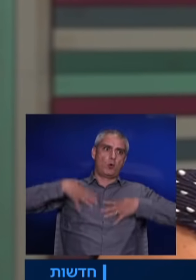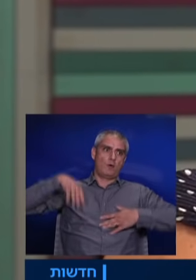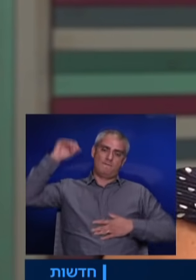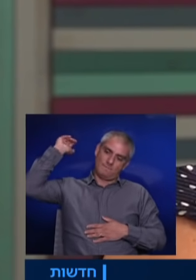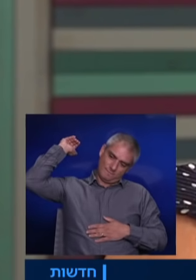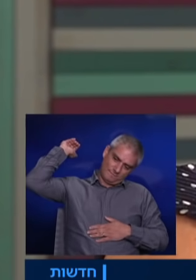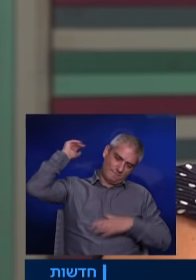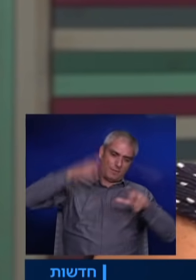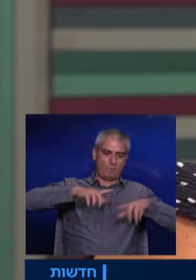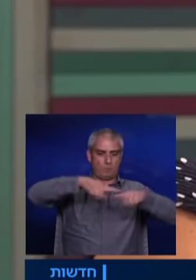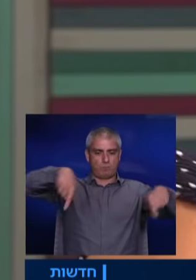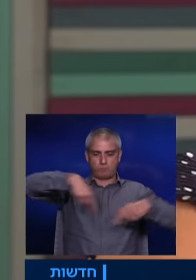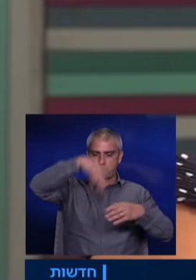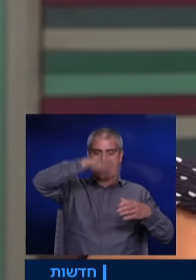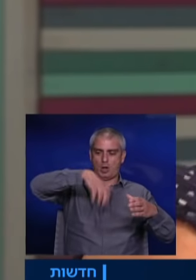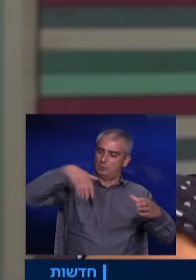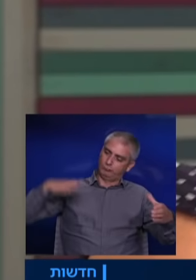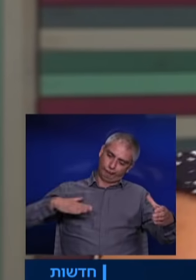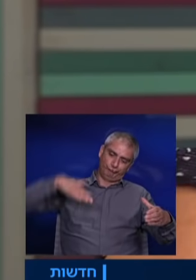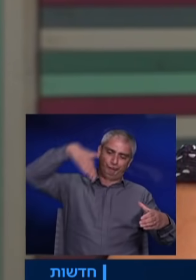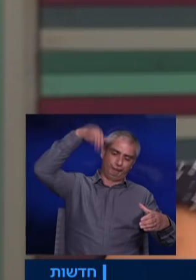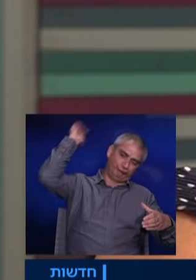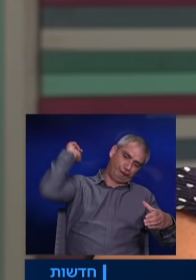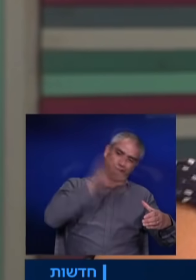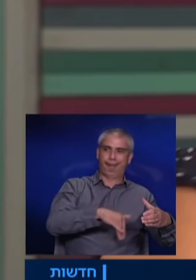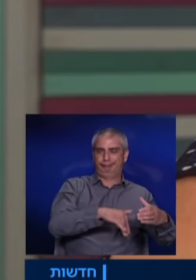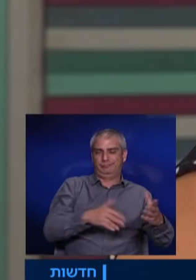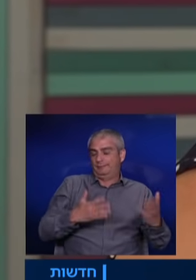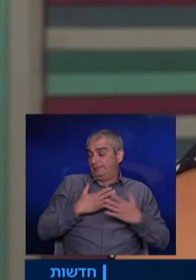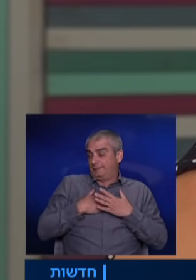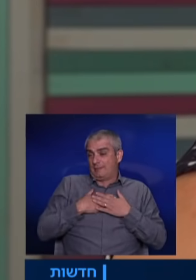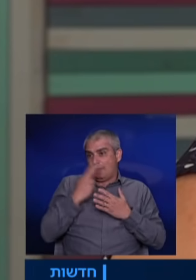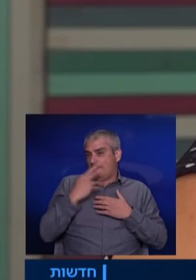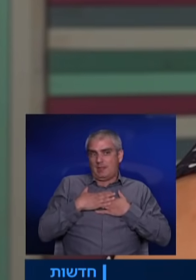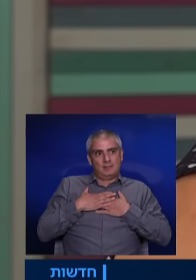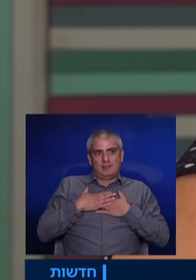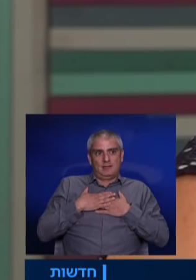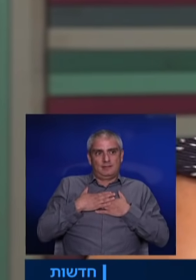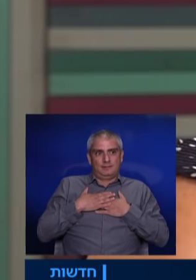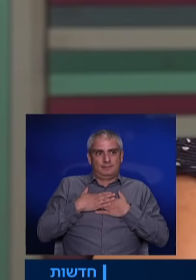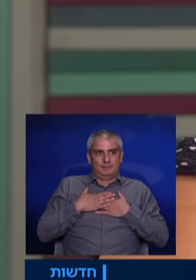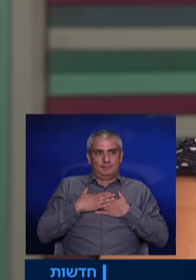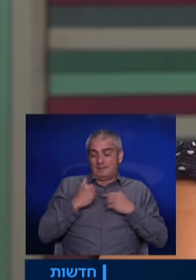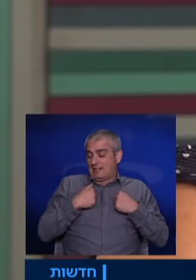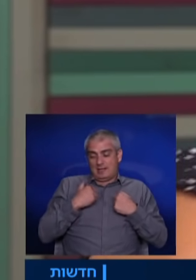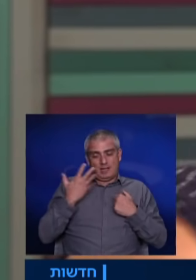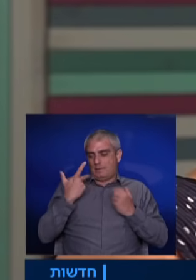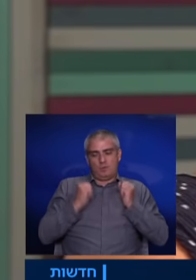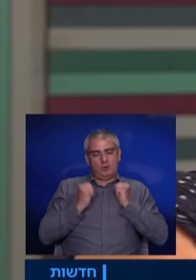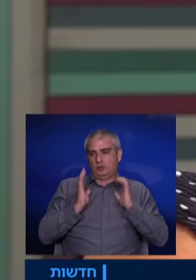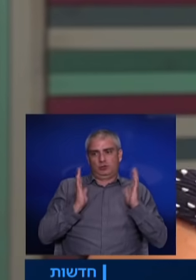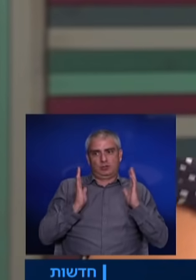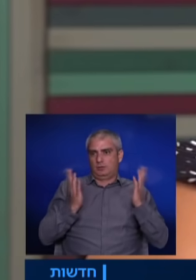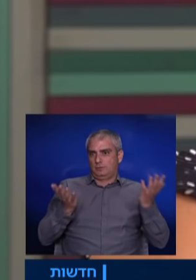של הגופה לתוך הבור, היא בעיניי מאוד... לי הייתה מאוד